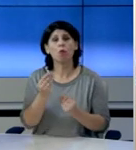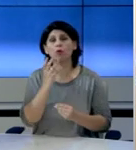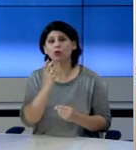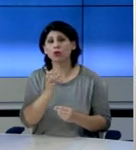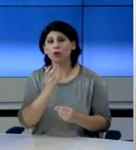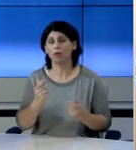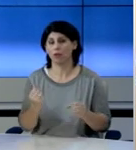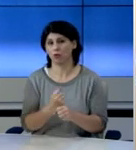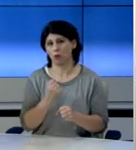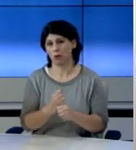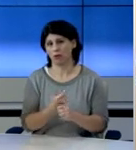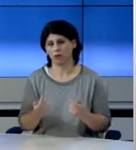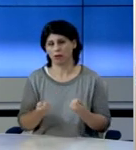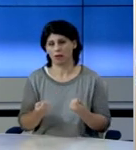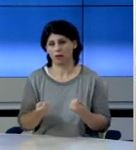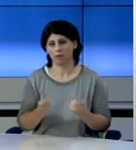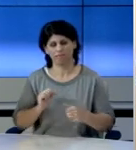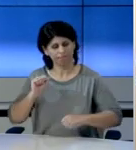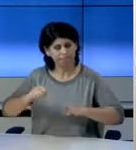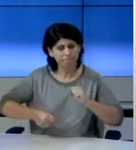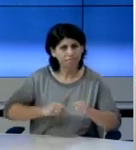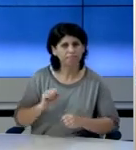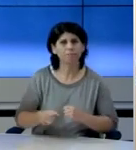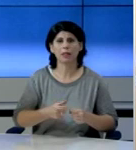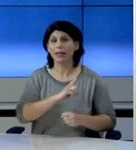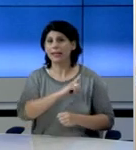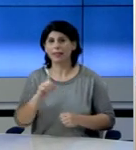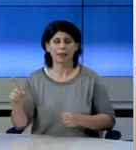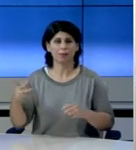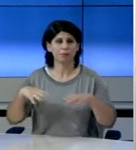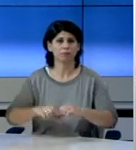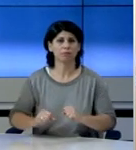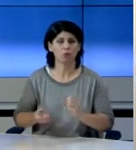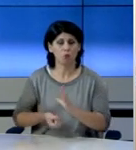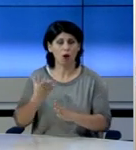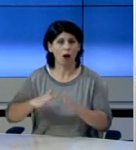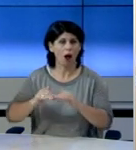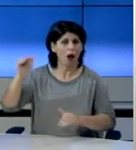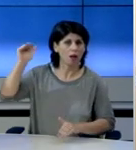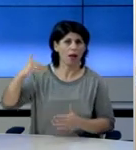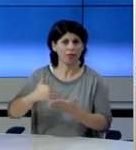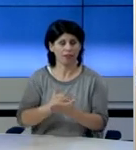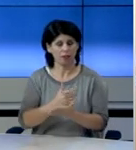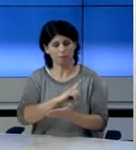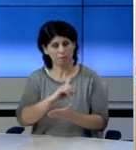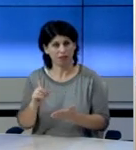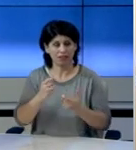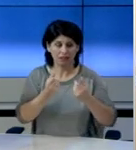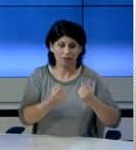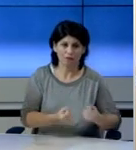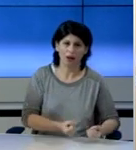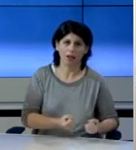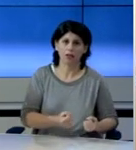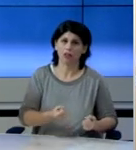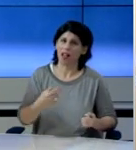να επιτελέσει, μαχόμενη να μην επικρατήσουν νέες ανισότητες και αδικίες, εις βάρος